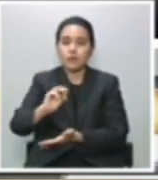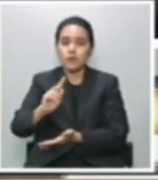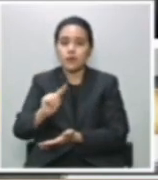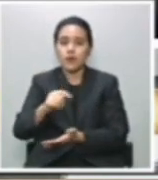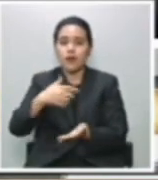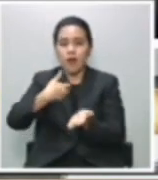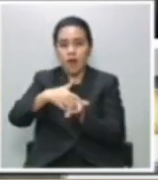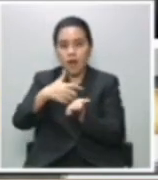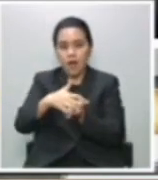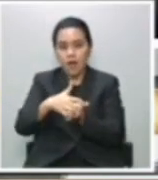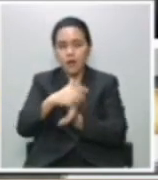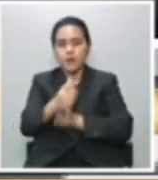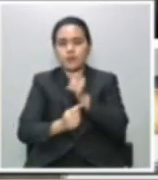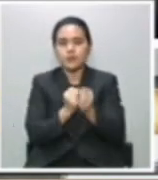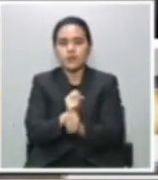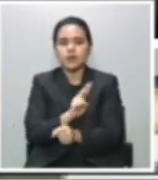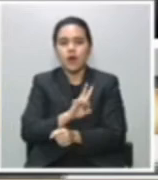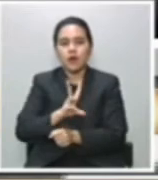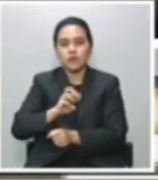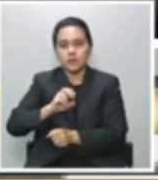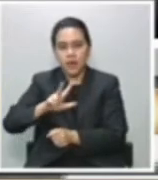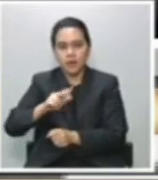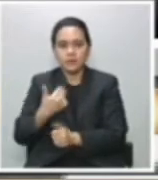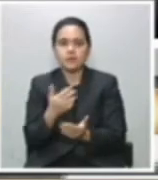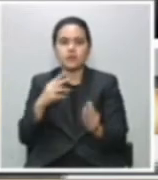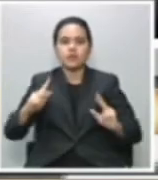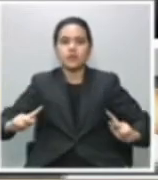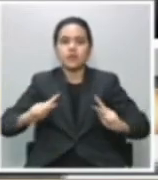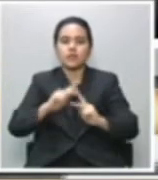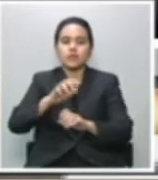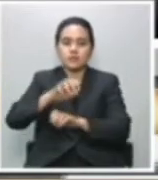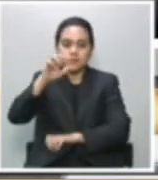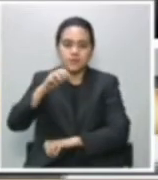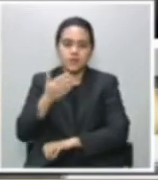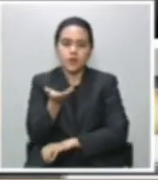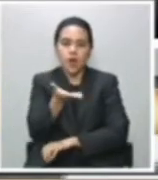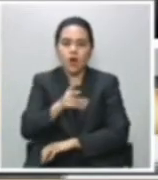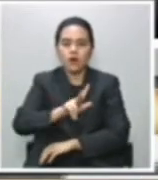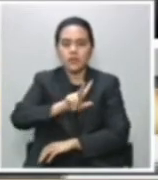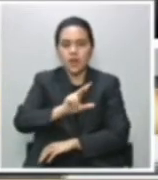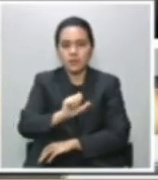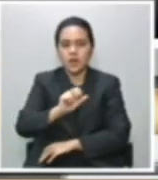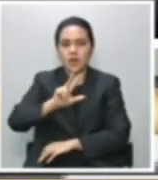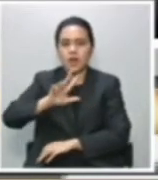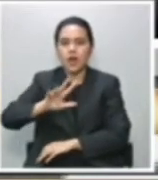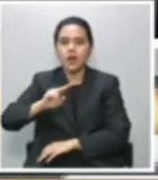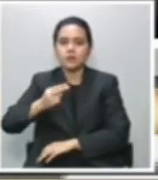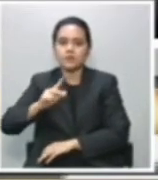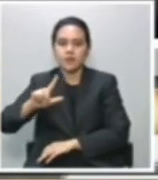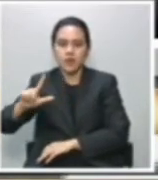าณ2563นั้นกระทรวงมหาดไทยได้รับงบประมาณขอมา 350,000 ล้าน